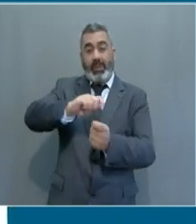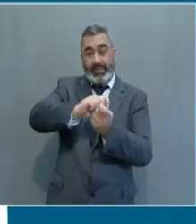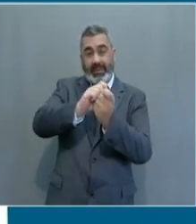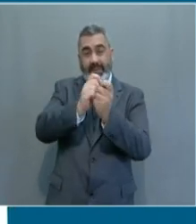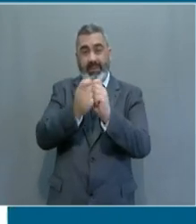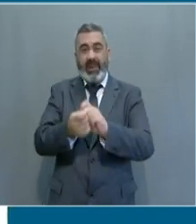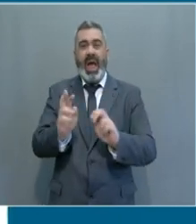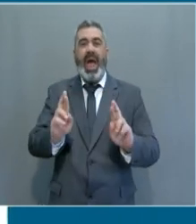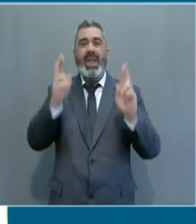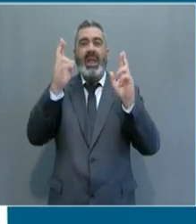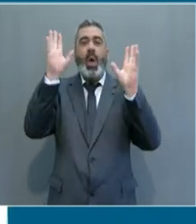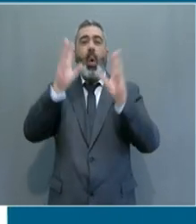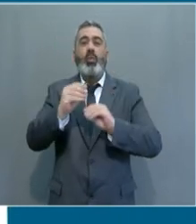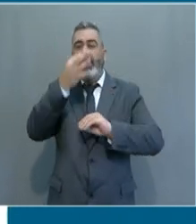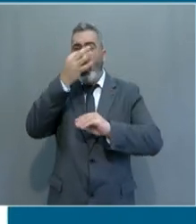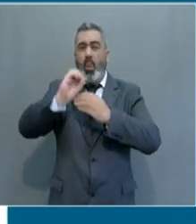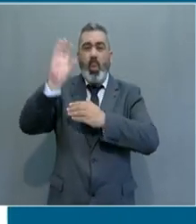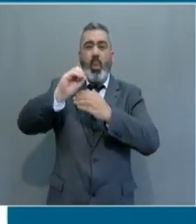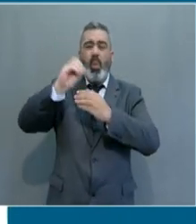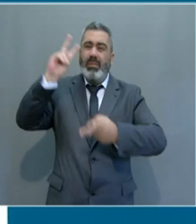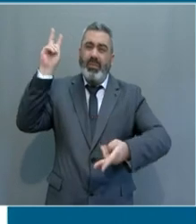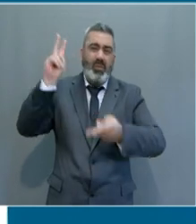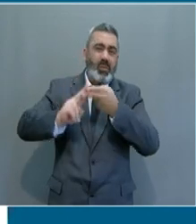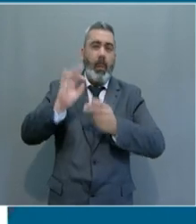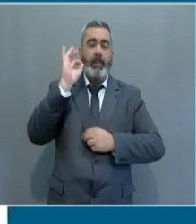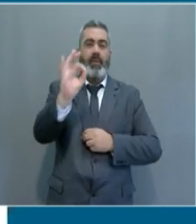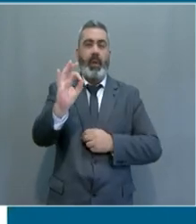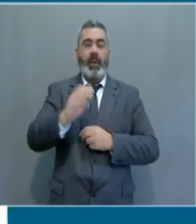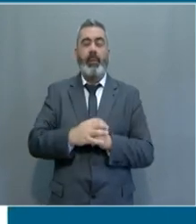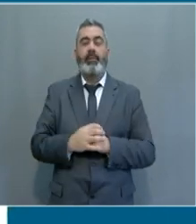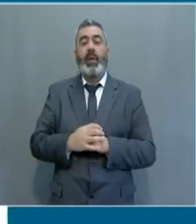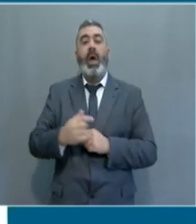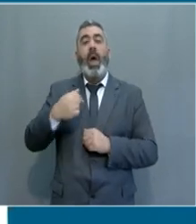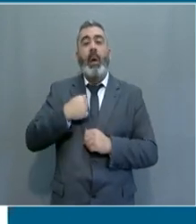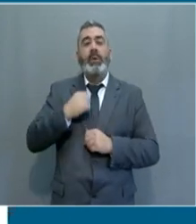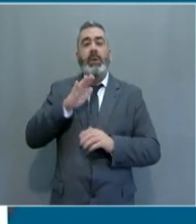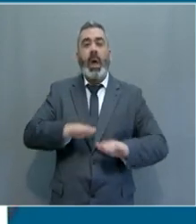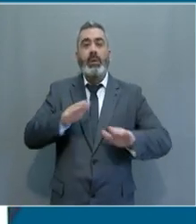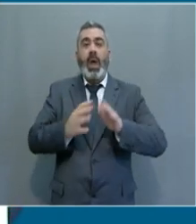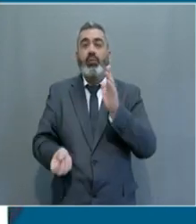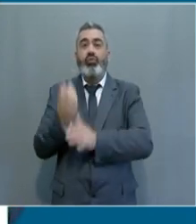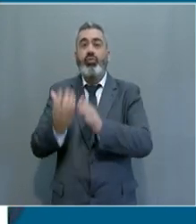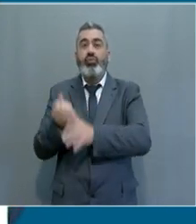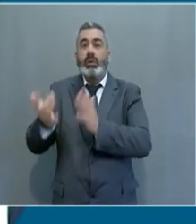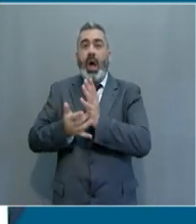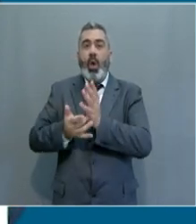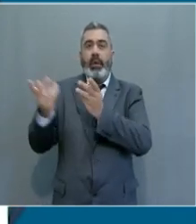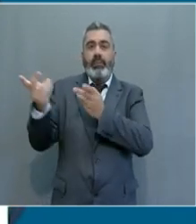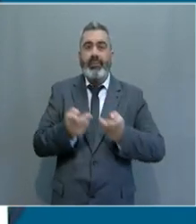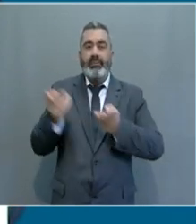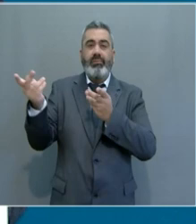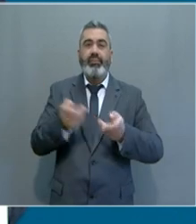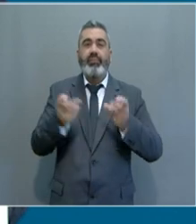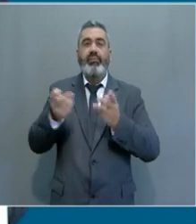μορφές ενέργειας μηδενικών εκπομπών, εξυγχρονίζοντας με σταθερά βήματα τη βασική μας δραστηριότητα και δίνοντας όθηση